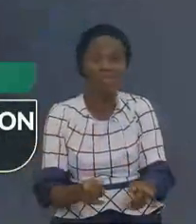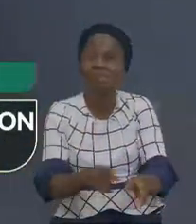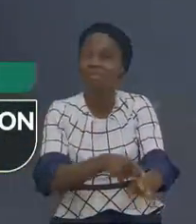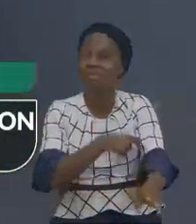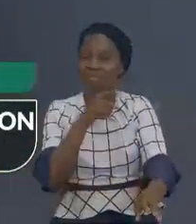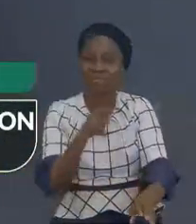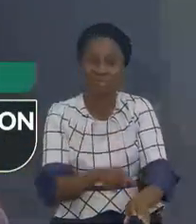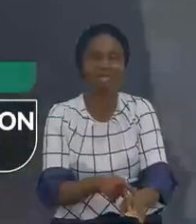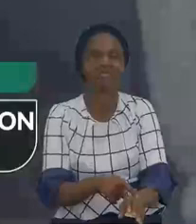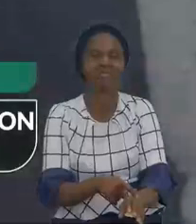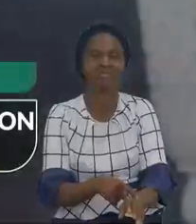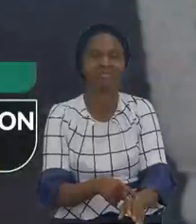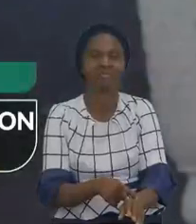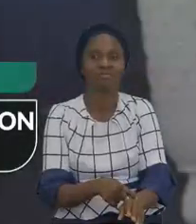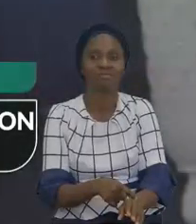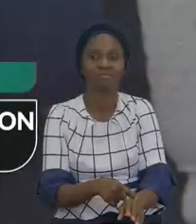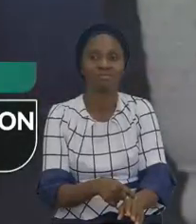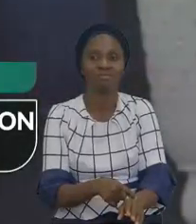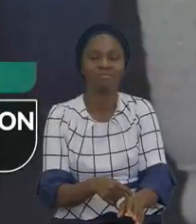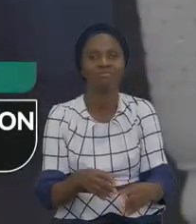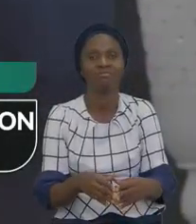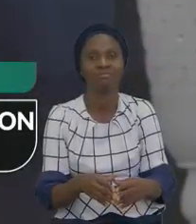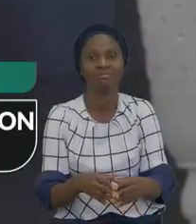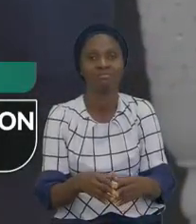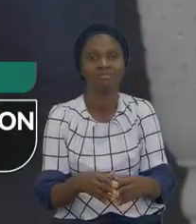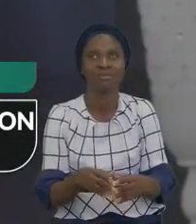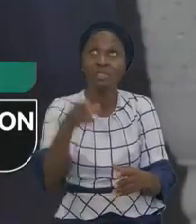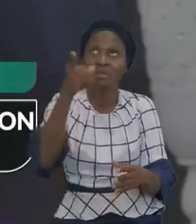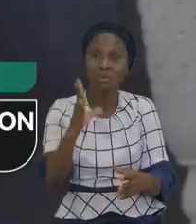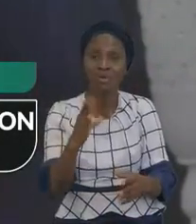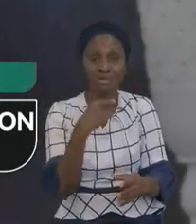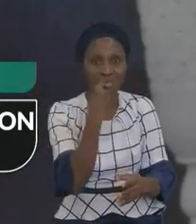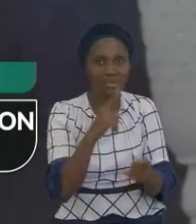Le Seigneur l'a dit. Et le Seigneur te dit,